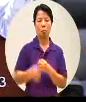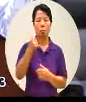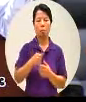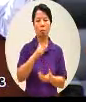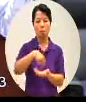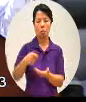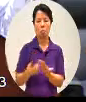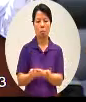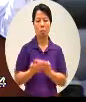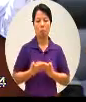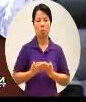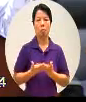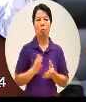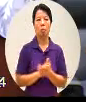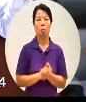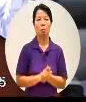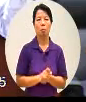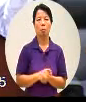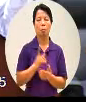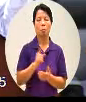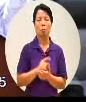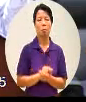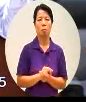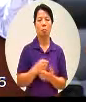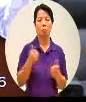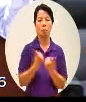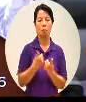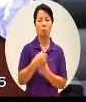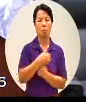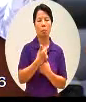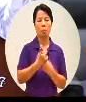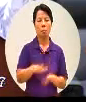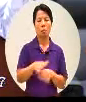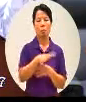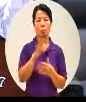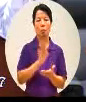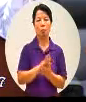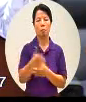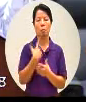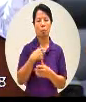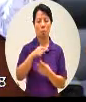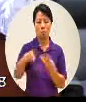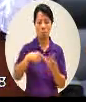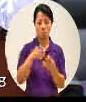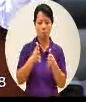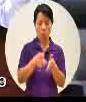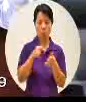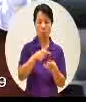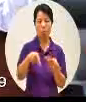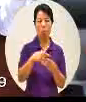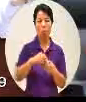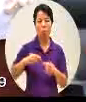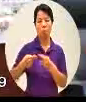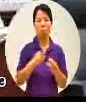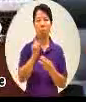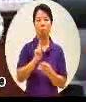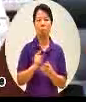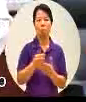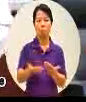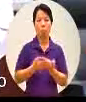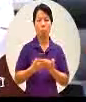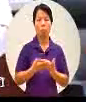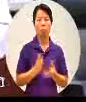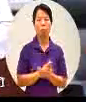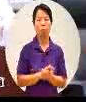我，哦，你事后书面报告给我，你们针对这三点，你要做怎么改善，哦，到这